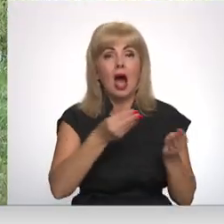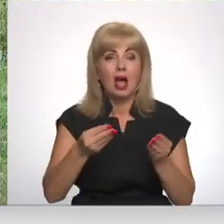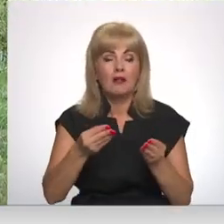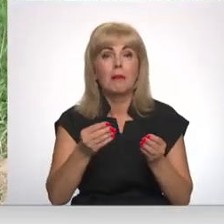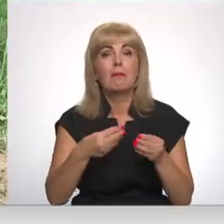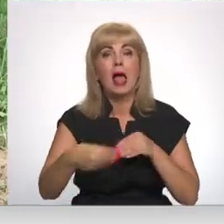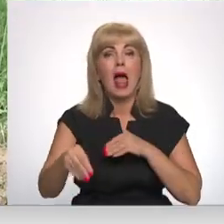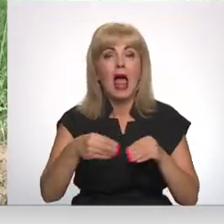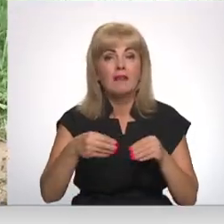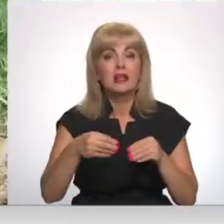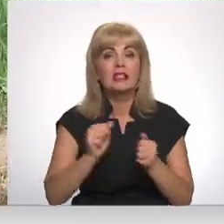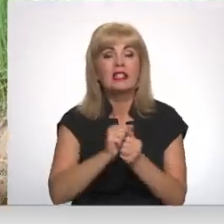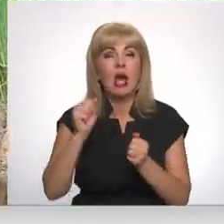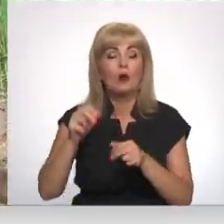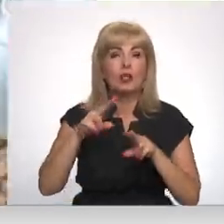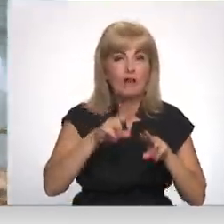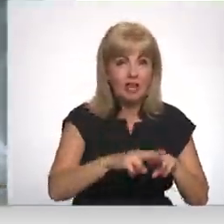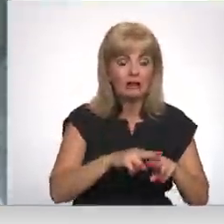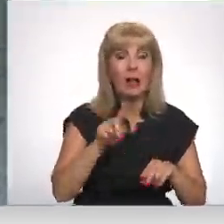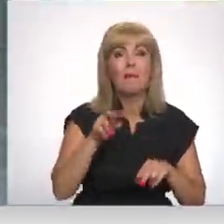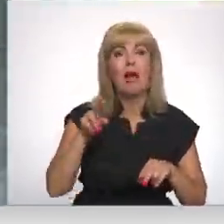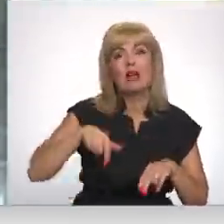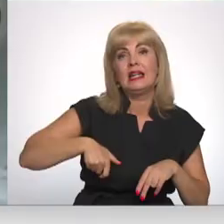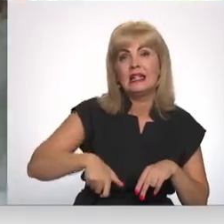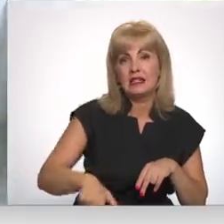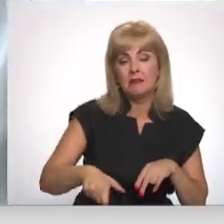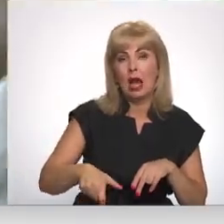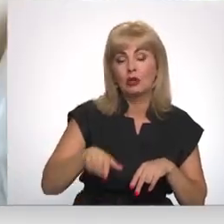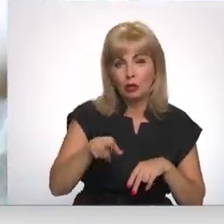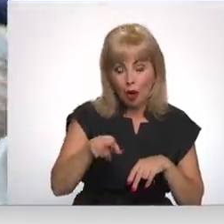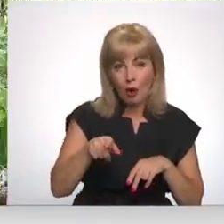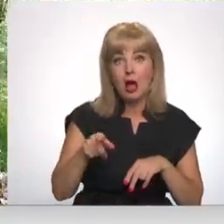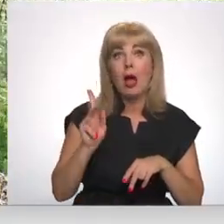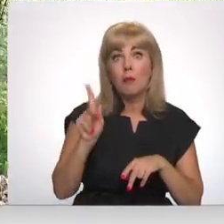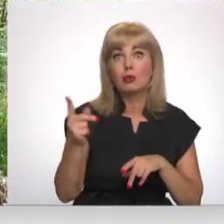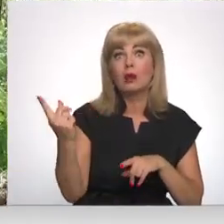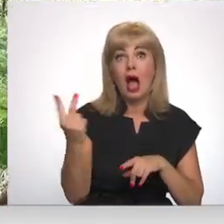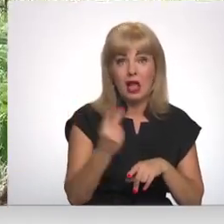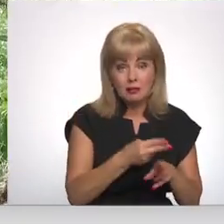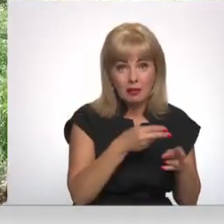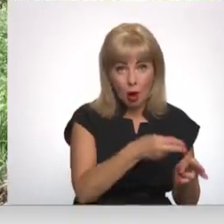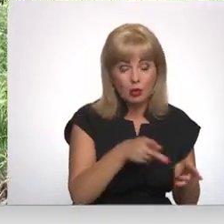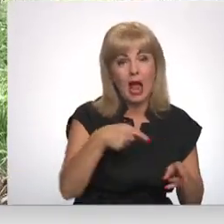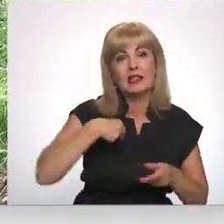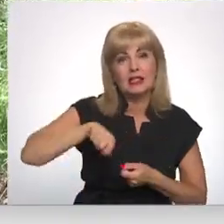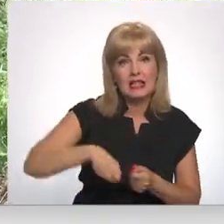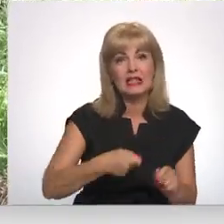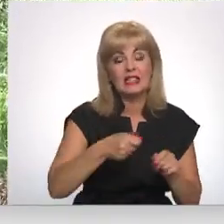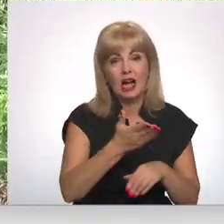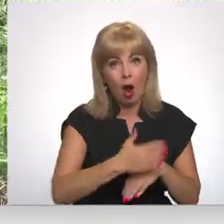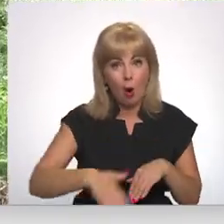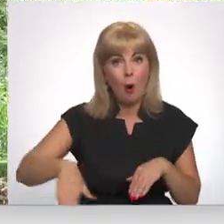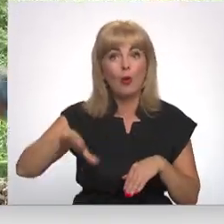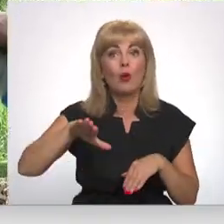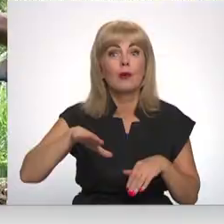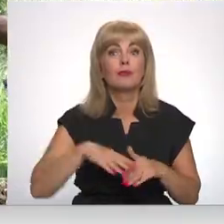sausāku vietu. Tāpat viņš pirms PVD inspektora atbraukšanas izraka bedri. Da izraku, atgoju, izvulku pa